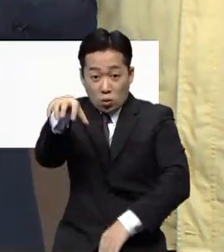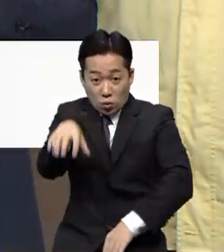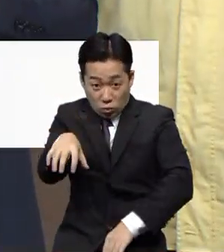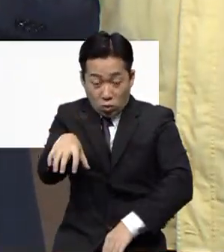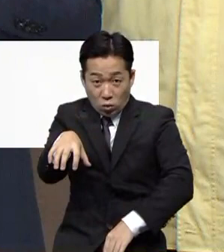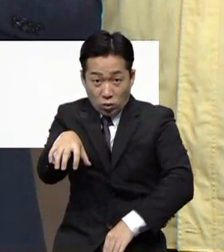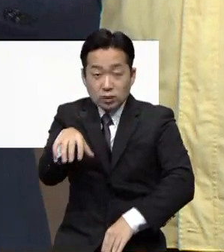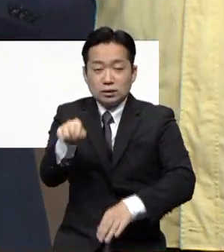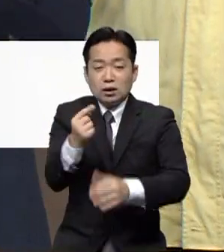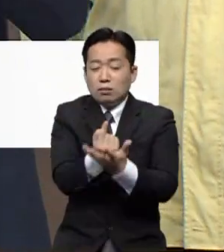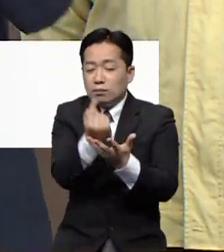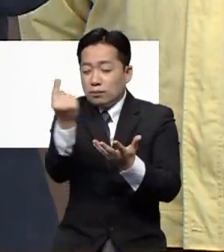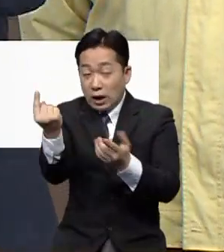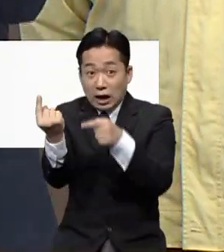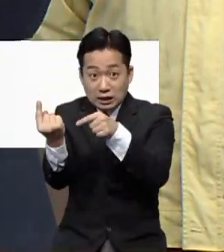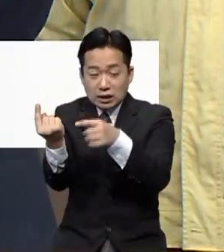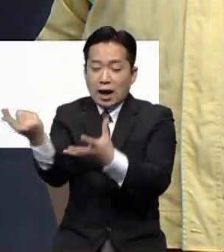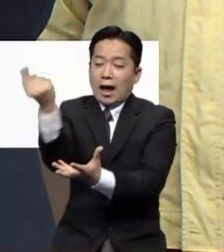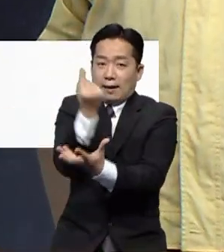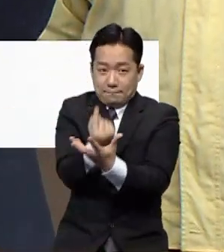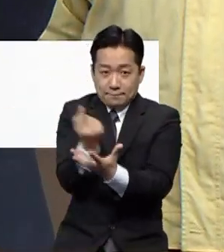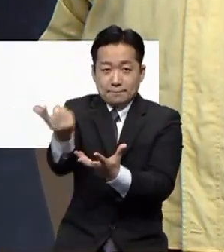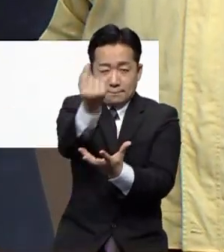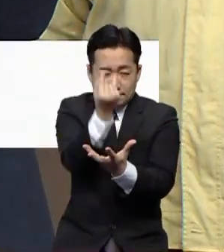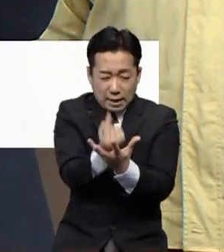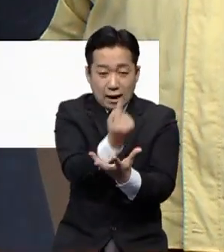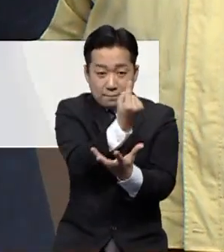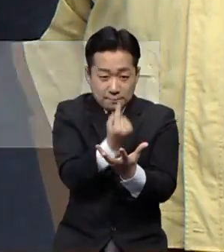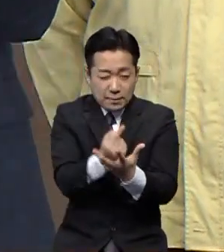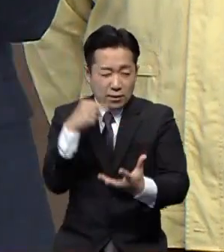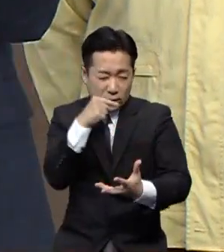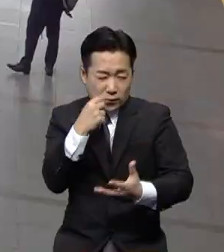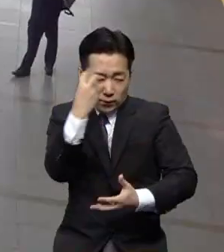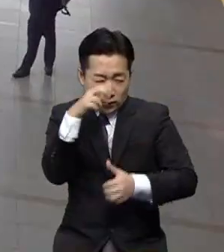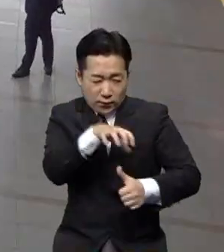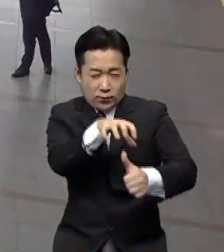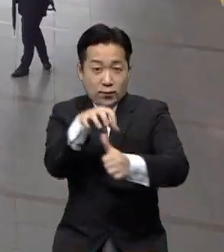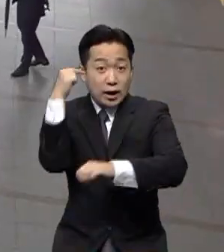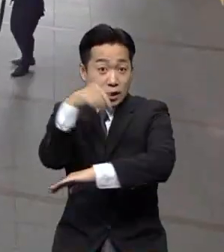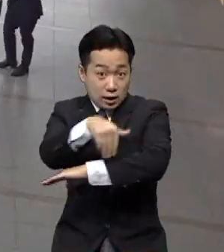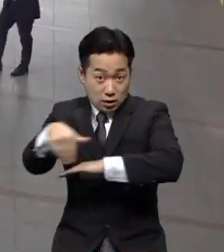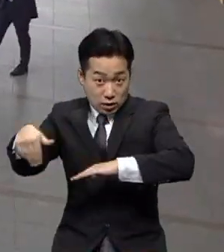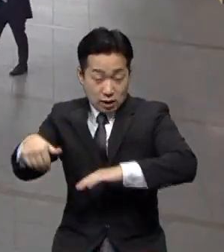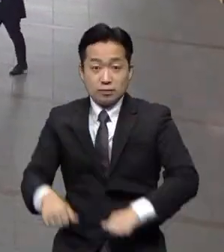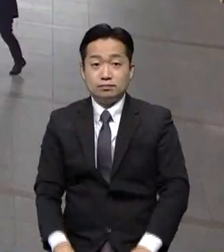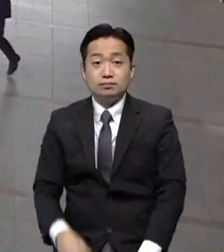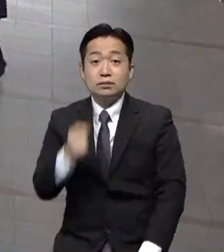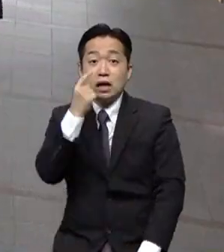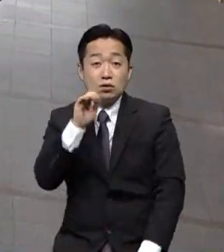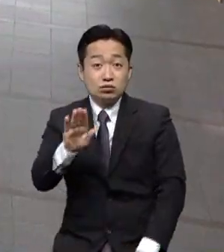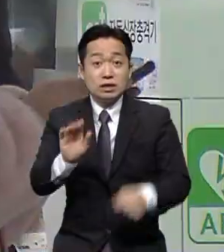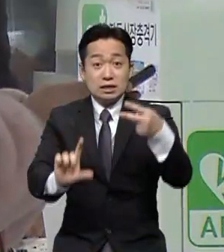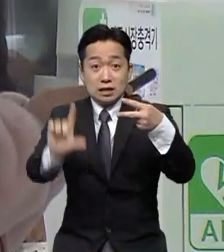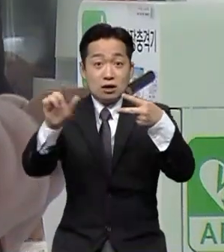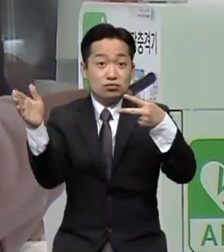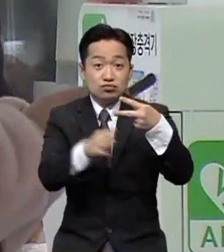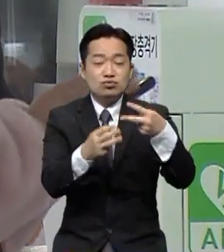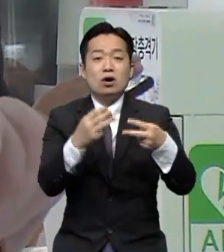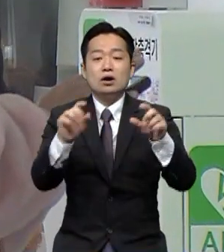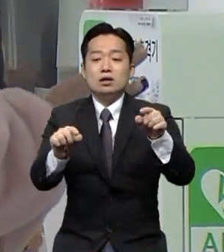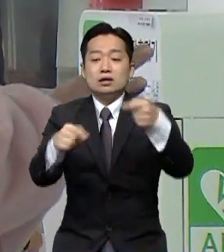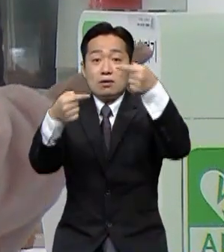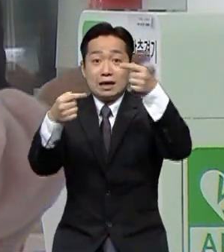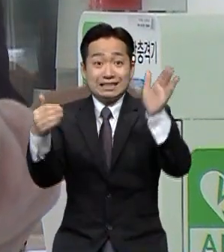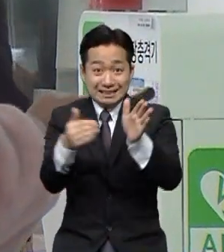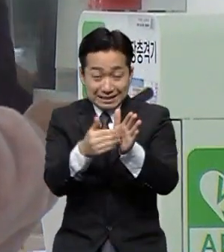사각지대를 추가적으로 강화하는, 관리를 강화하는 방식으로 해서 정부는 다음 달 1일부터 설 연휴가